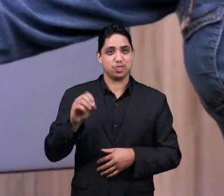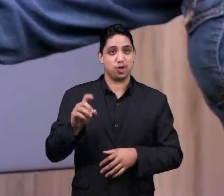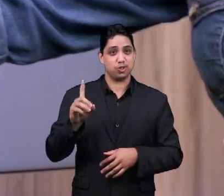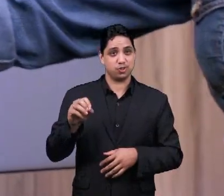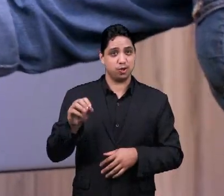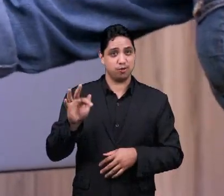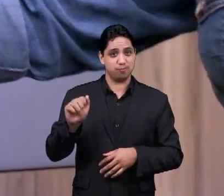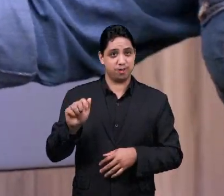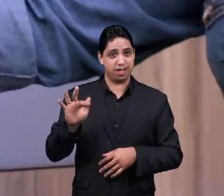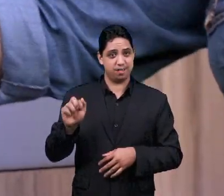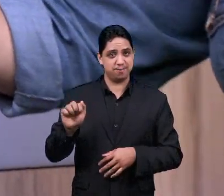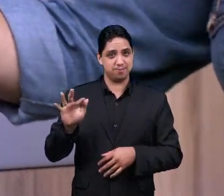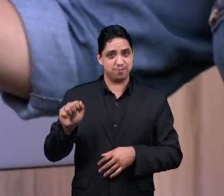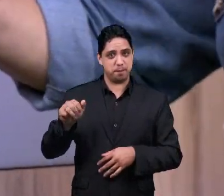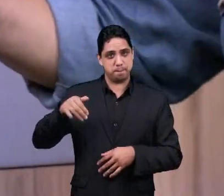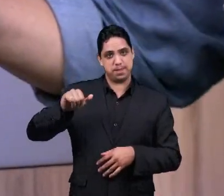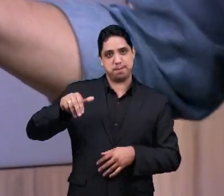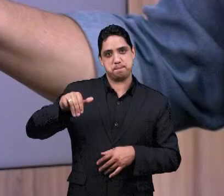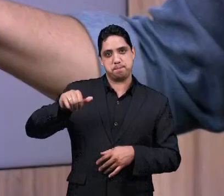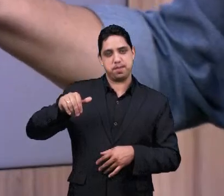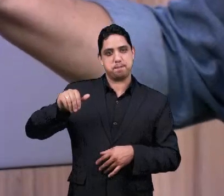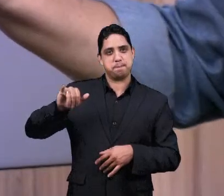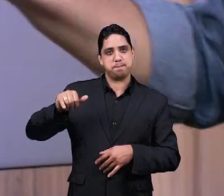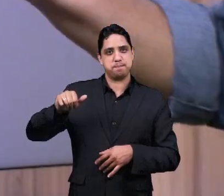Do, fa, mi,